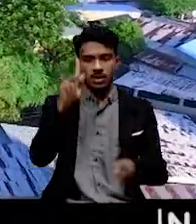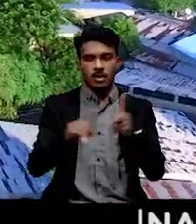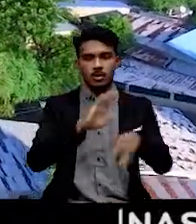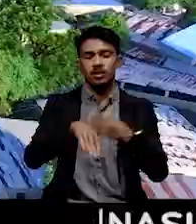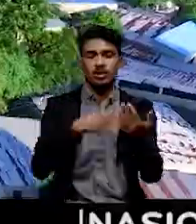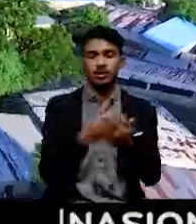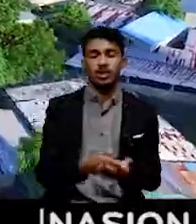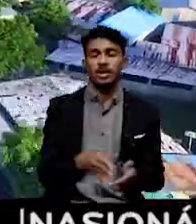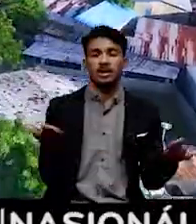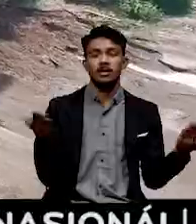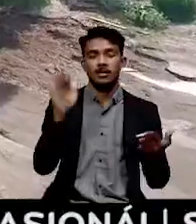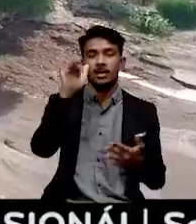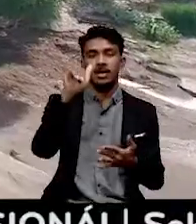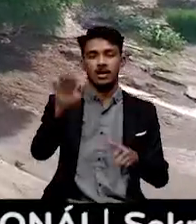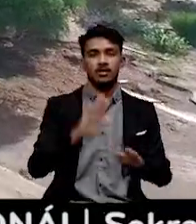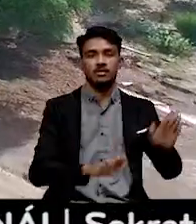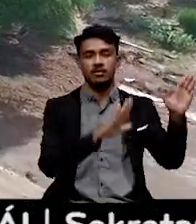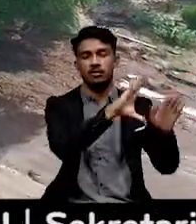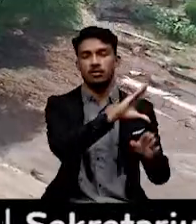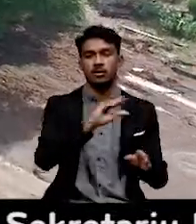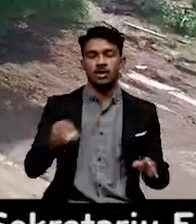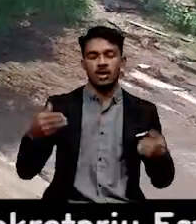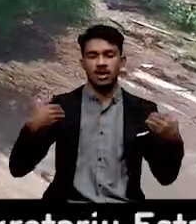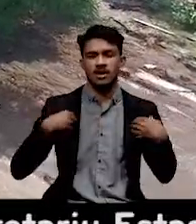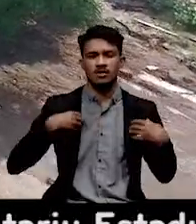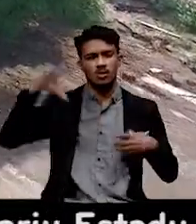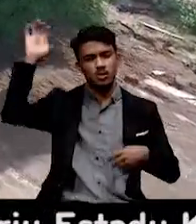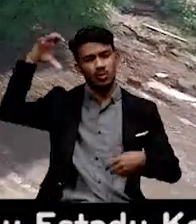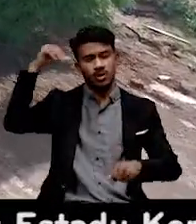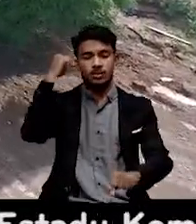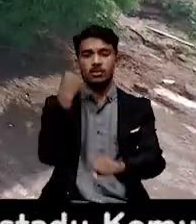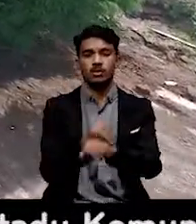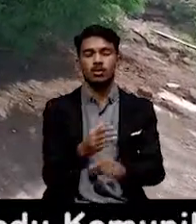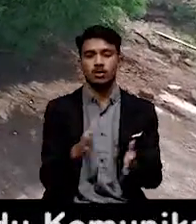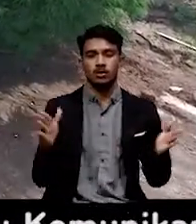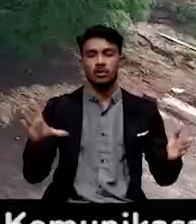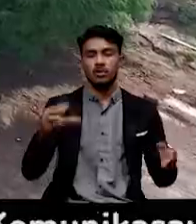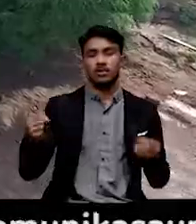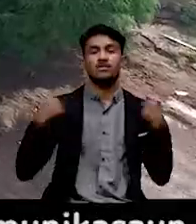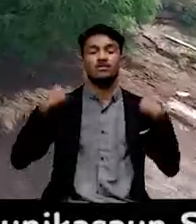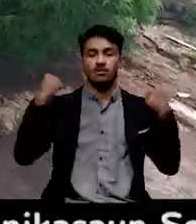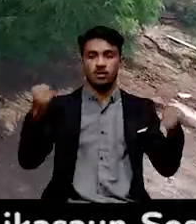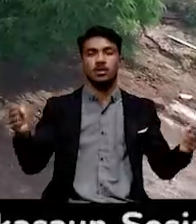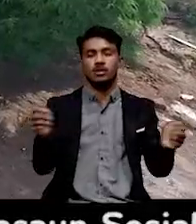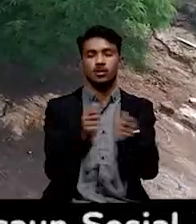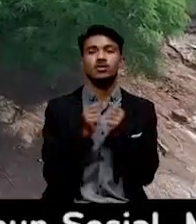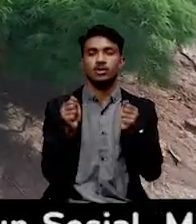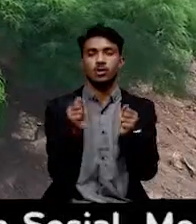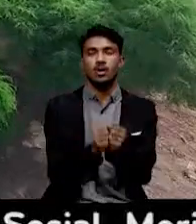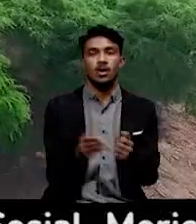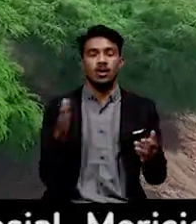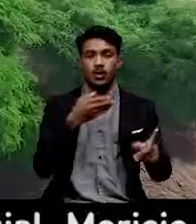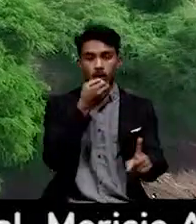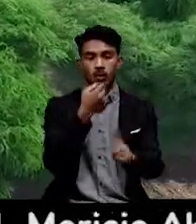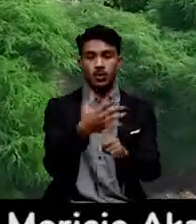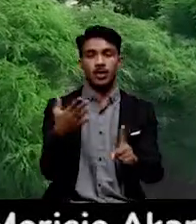Costa Sul katak posibilidade atu mosu udang ho intensidade moderado to forte akompanya ho anin hahu husi